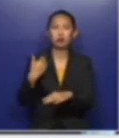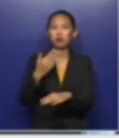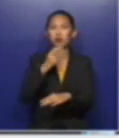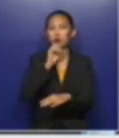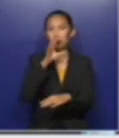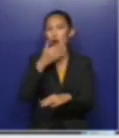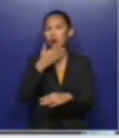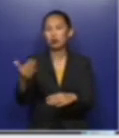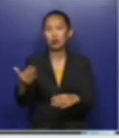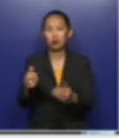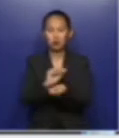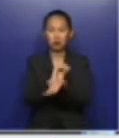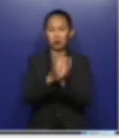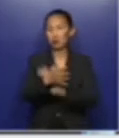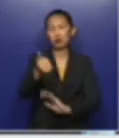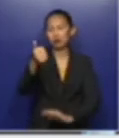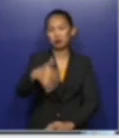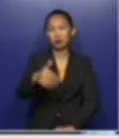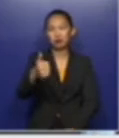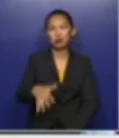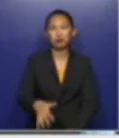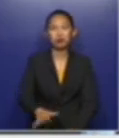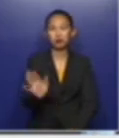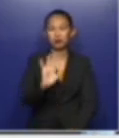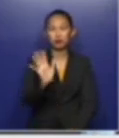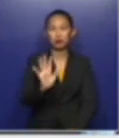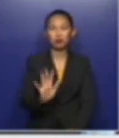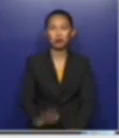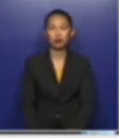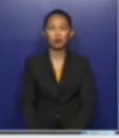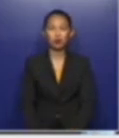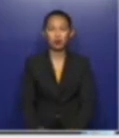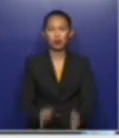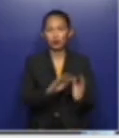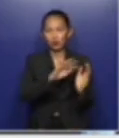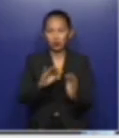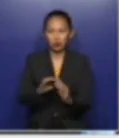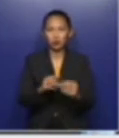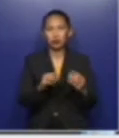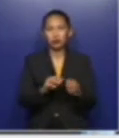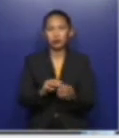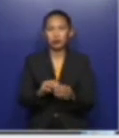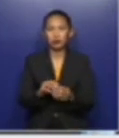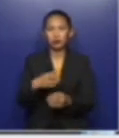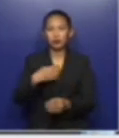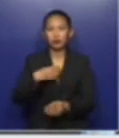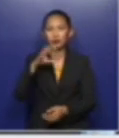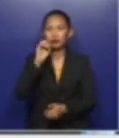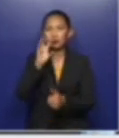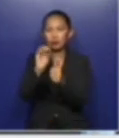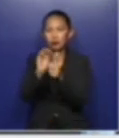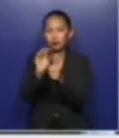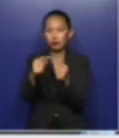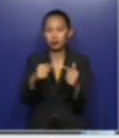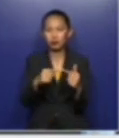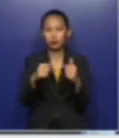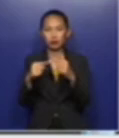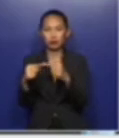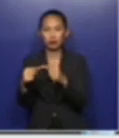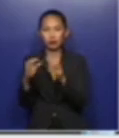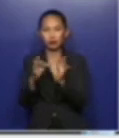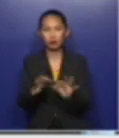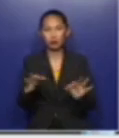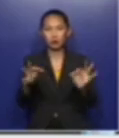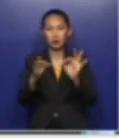ไม่ปรับแก้ไม่รักษาข้อเสนอต่อไปครับท่านครับให้เปลี่ยนตัวผู้บริห